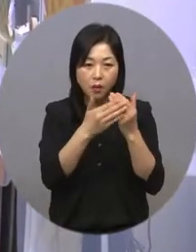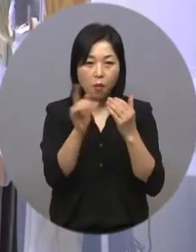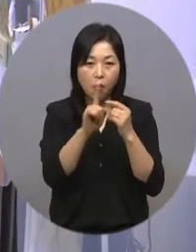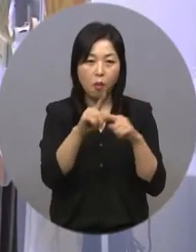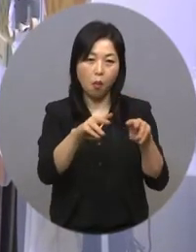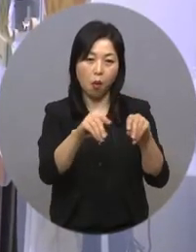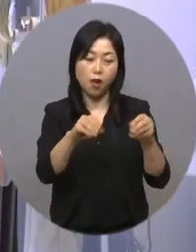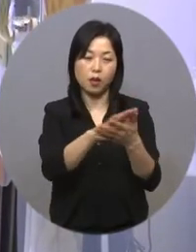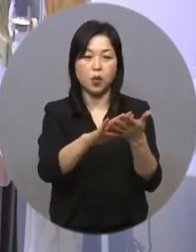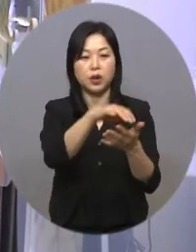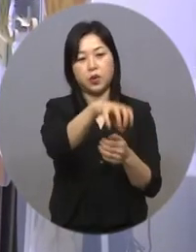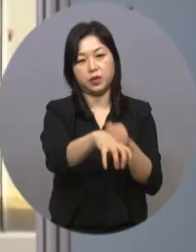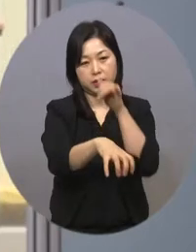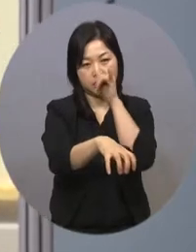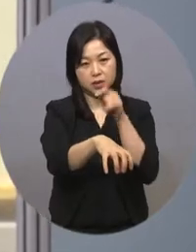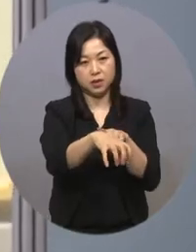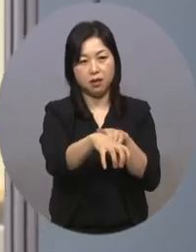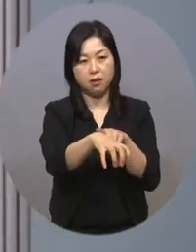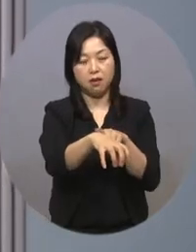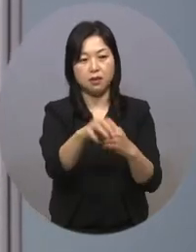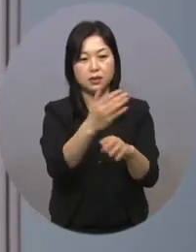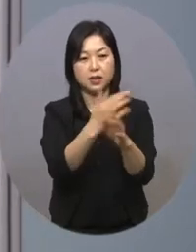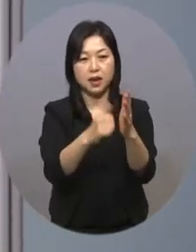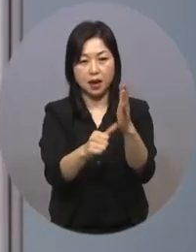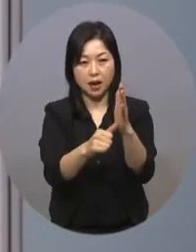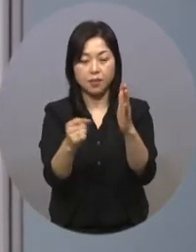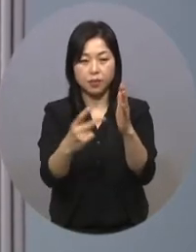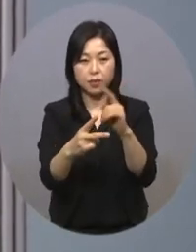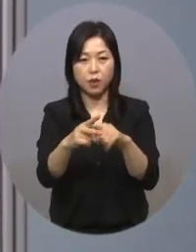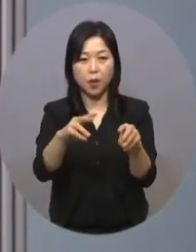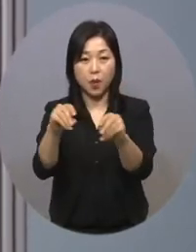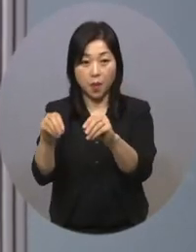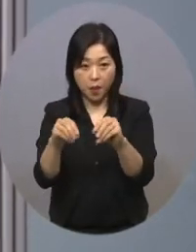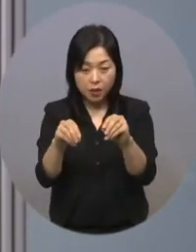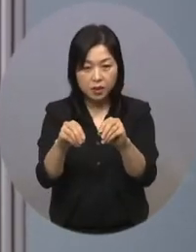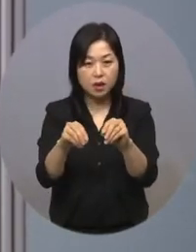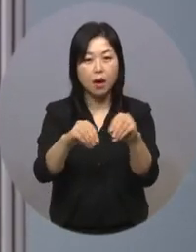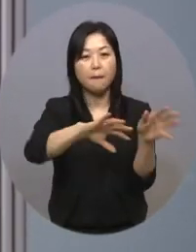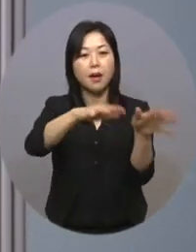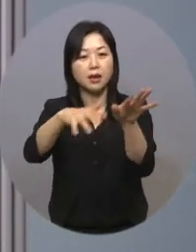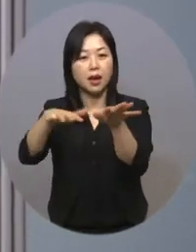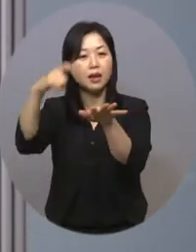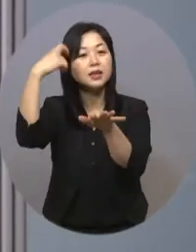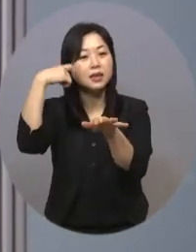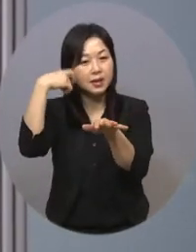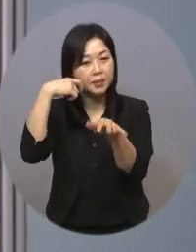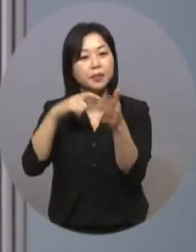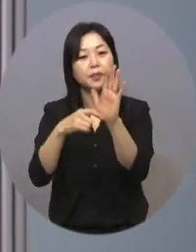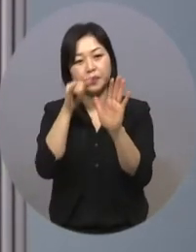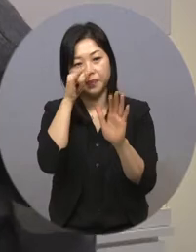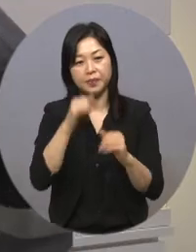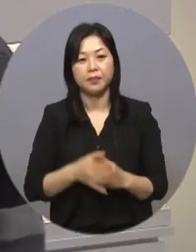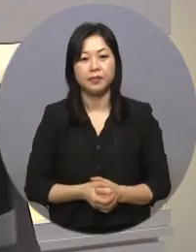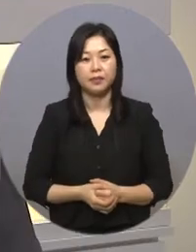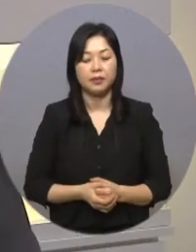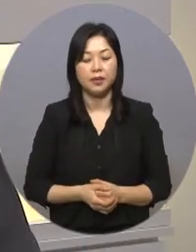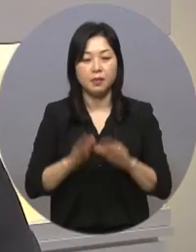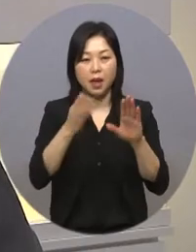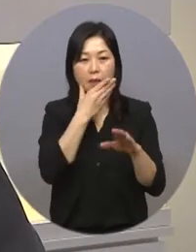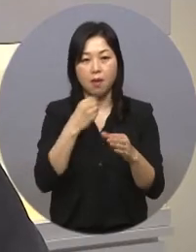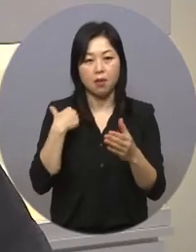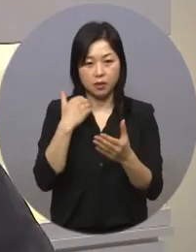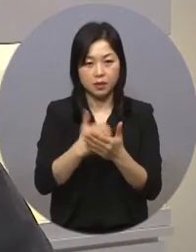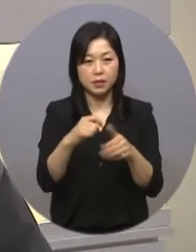공간이 준비되어 장난감과 몰들을 활용해 바닷가를 연상하게끔 준비되어 있습니다. 한편 이번 행복이